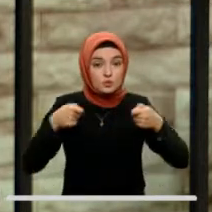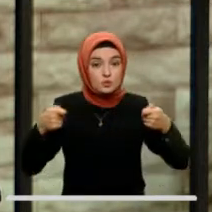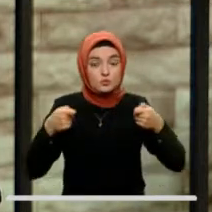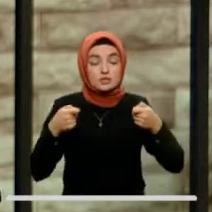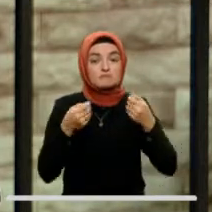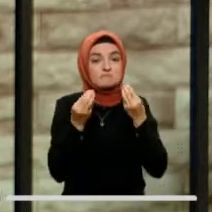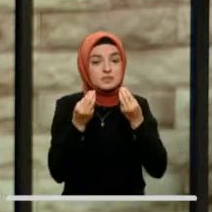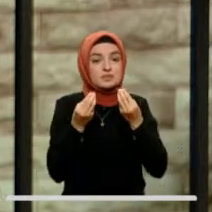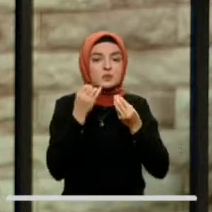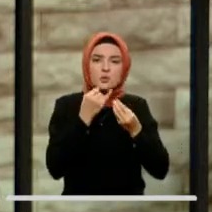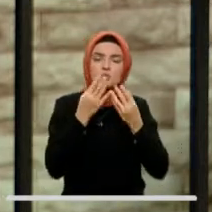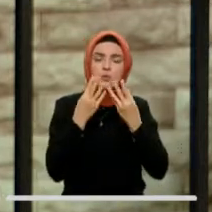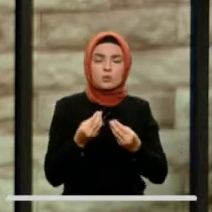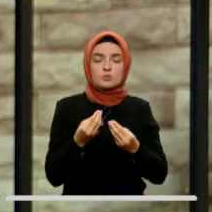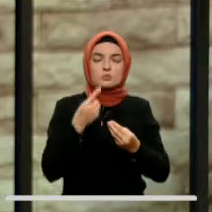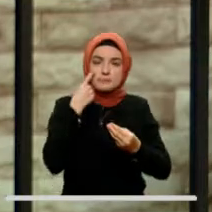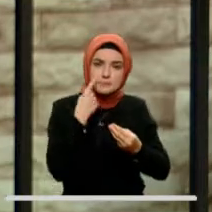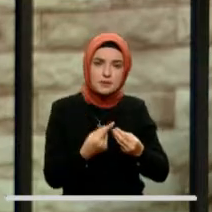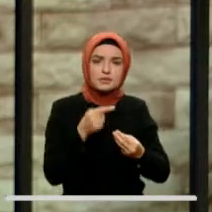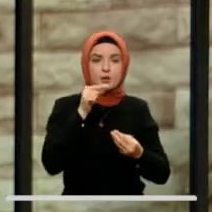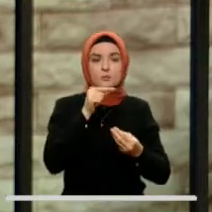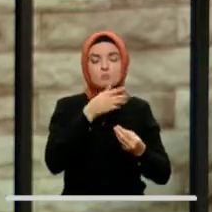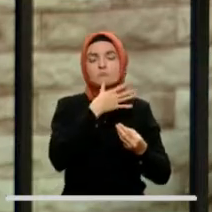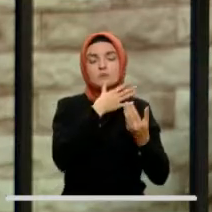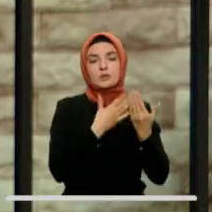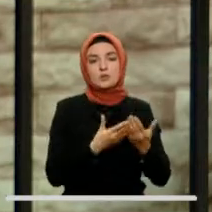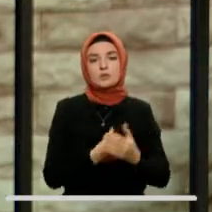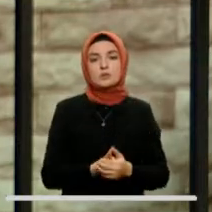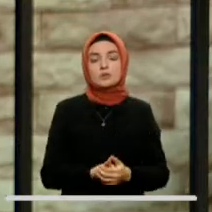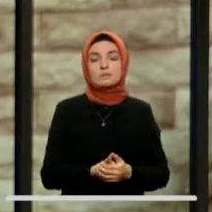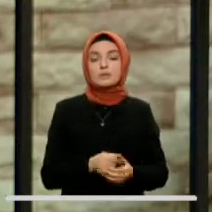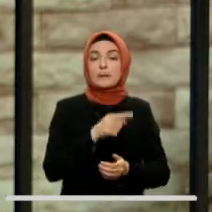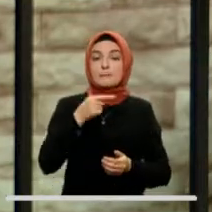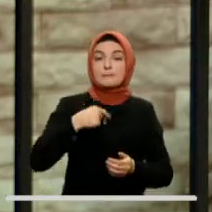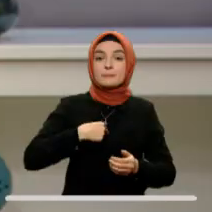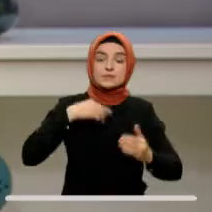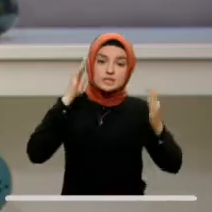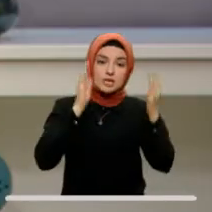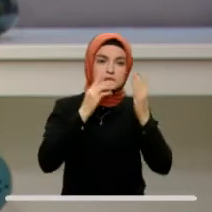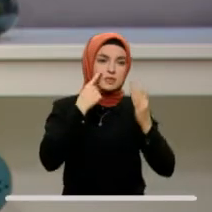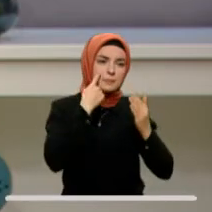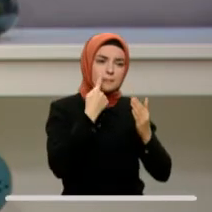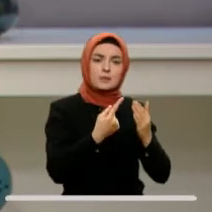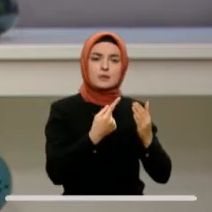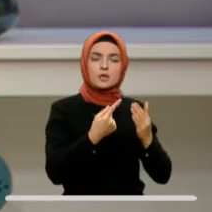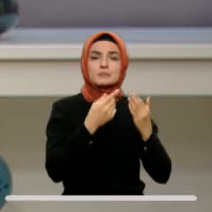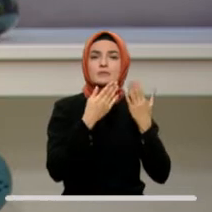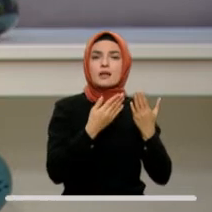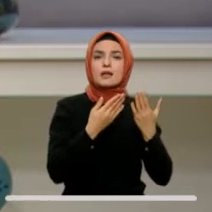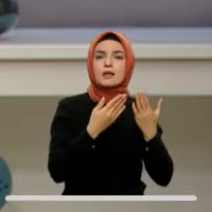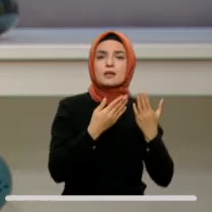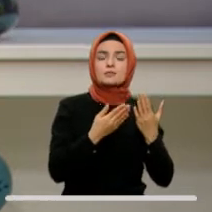mu, kumaşa baktığınızda bu ipek, onu biliyorsunuz zaten. Yani biz karşımızdakine baktığımızda eğer kendi gelişme